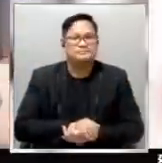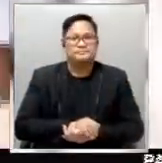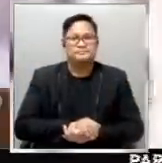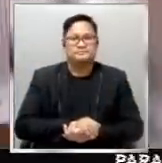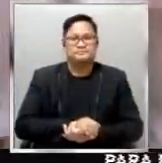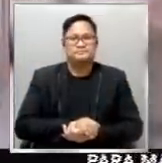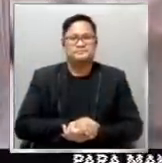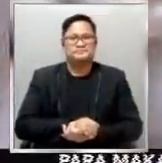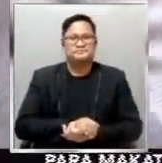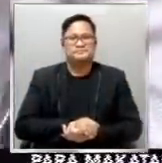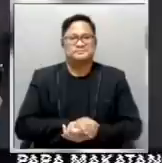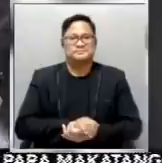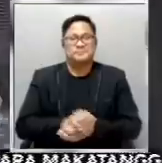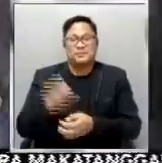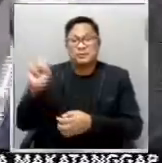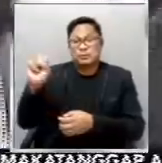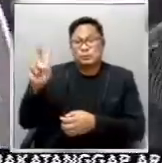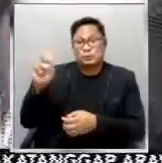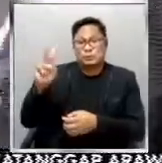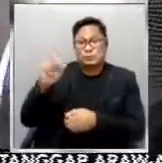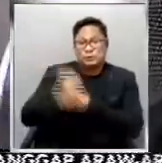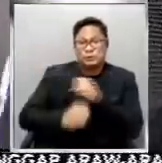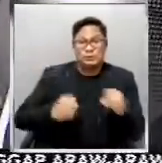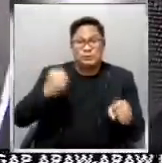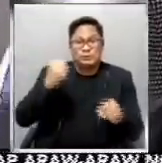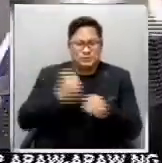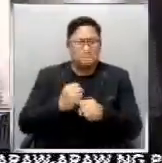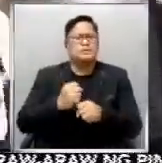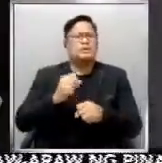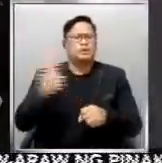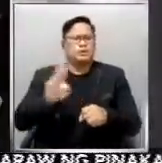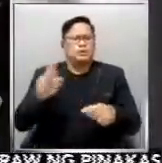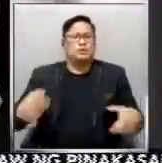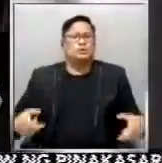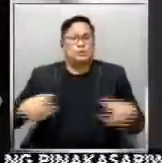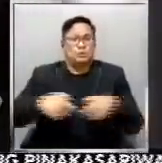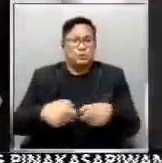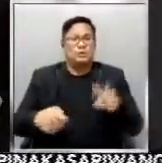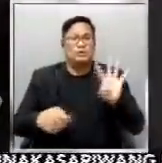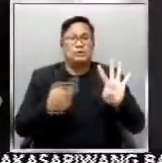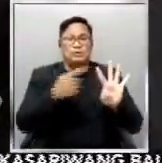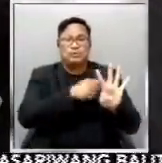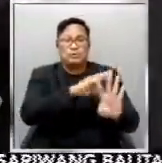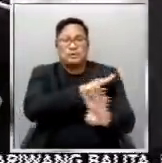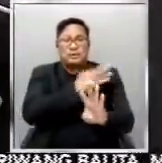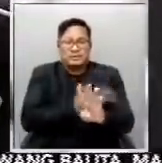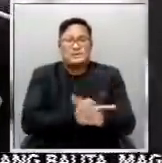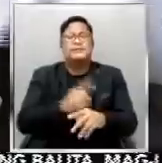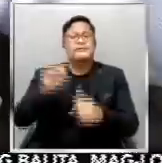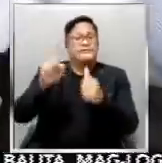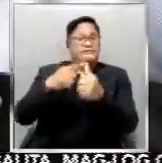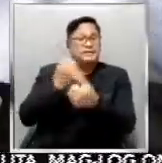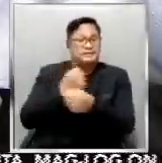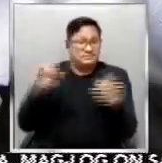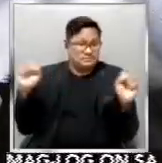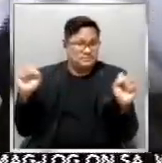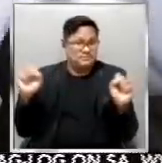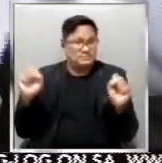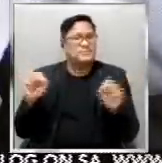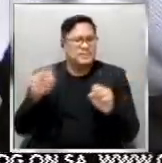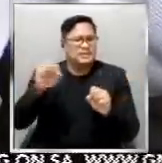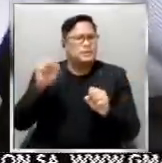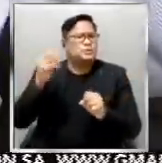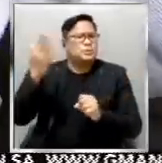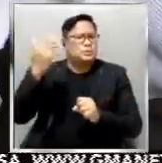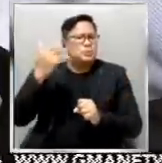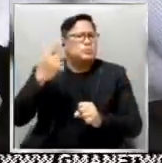12 taon nang gumagamit ng car seat para sa apat niyang anak si Rona Remo. Safety, that's one. I mean, that's one of the reasons why naman